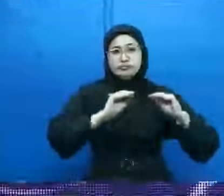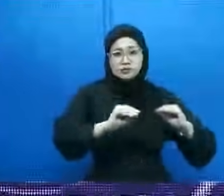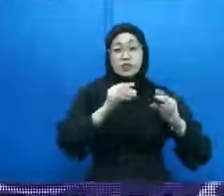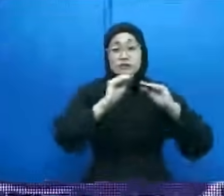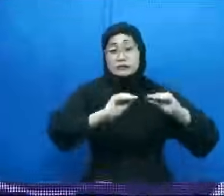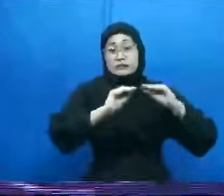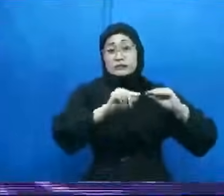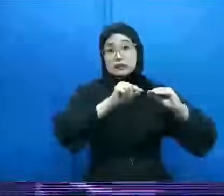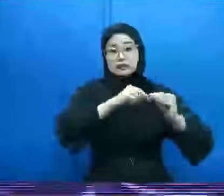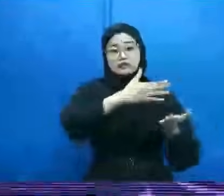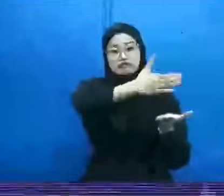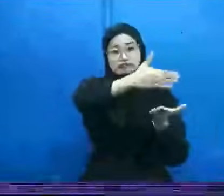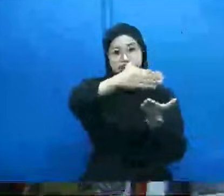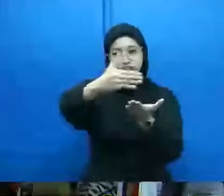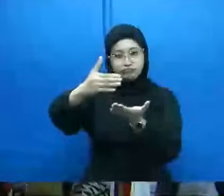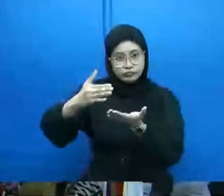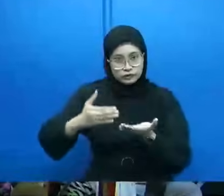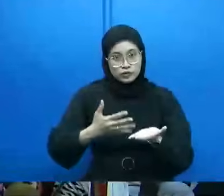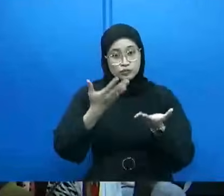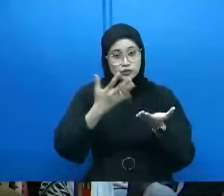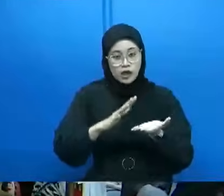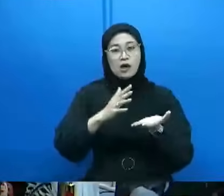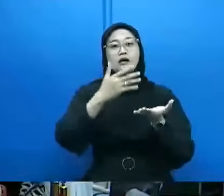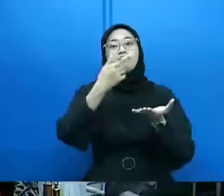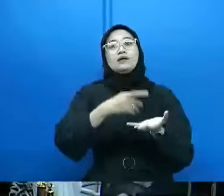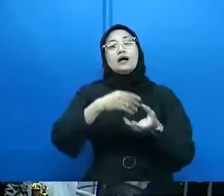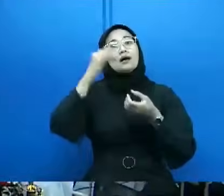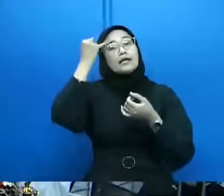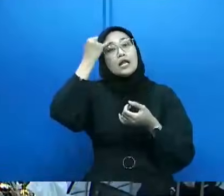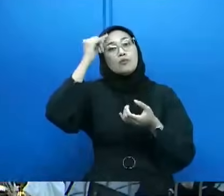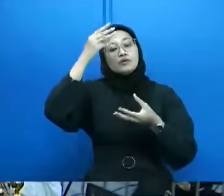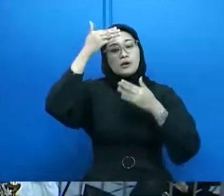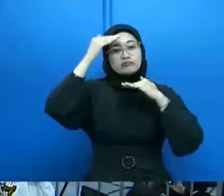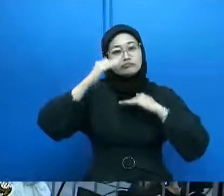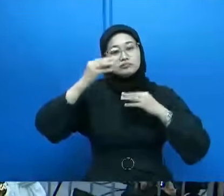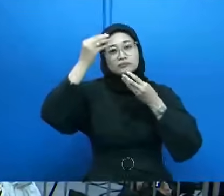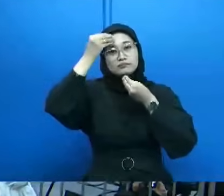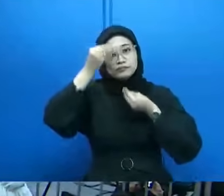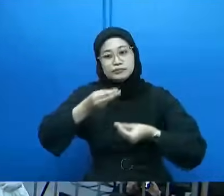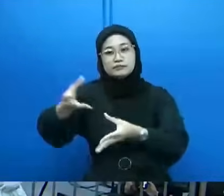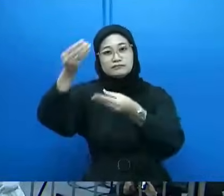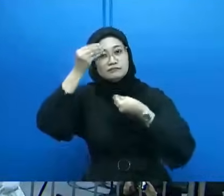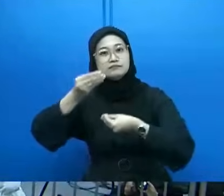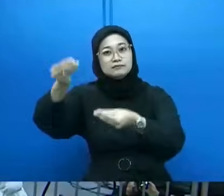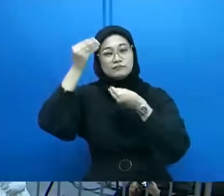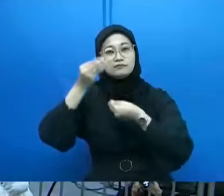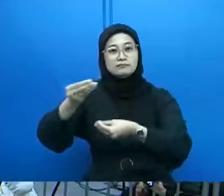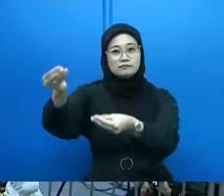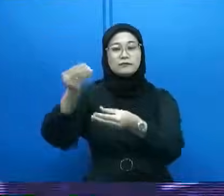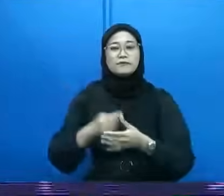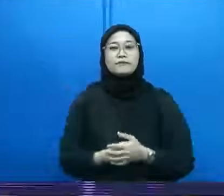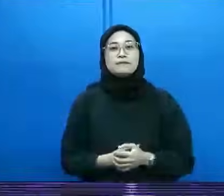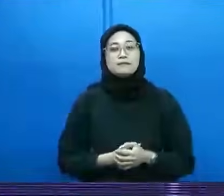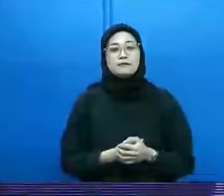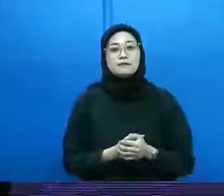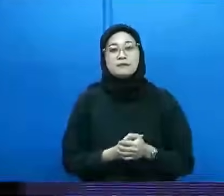lewat lisan mereka, dan belakangan seorang bernama Muhammad, anaknya bapak Ismail, kakeknya namanya Ibrahim,